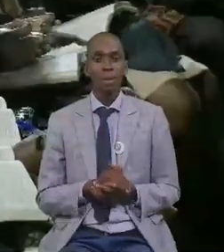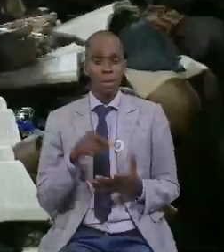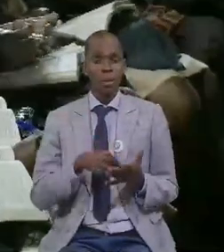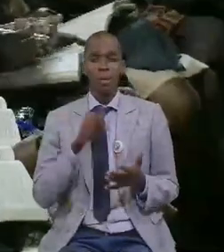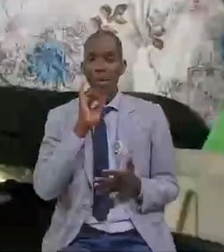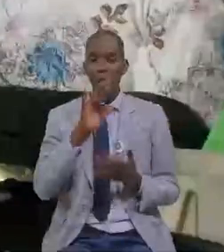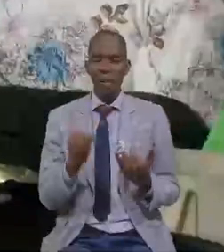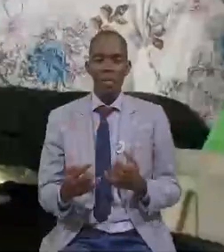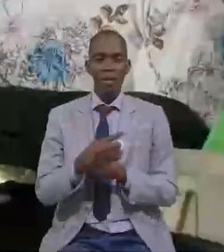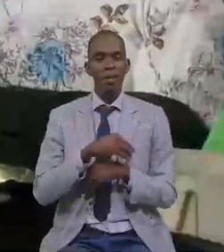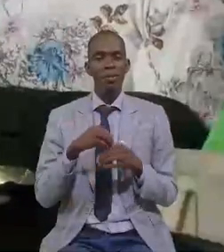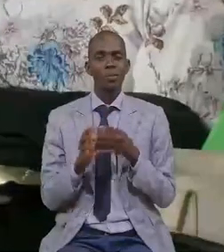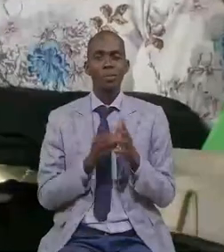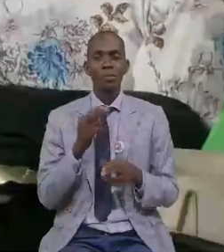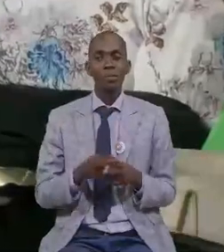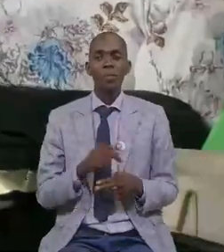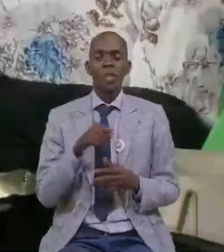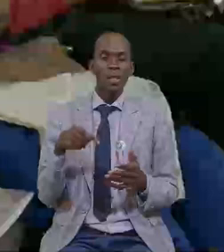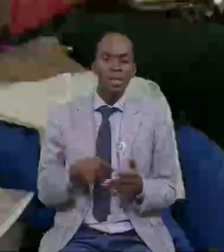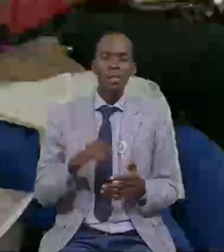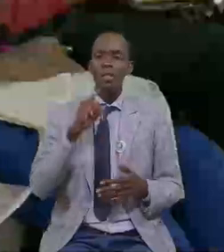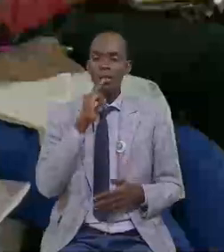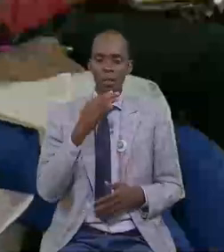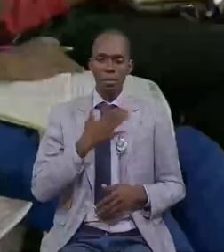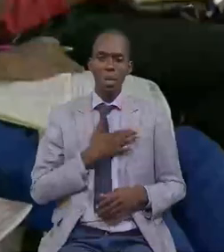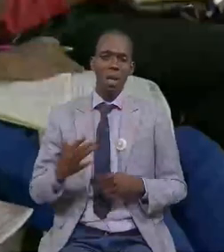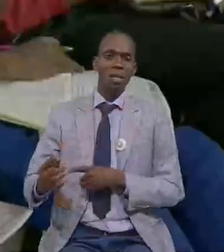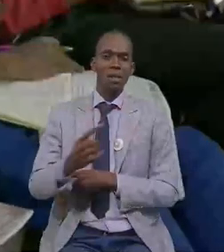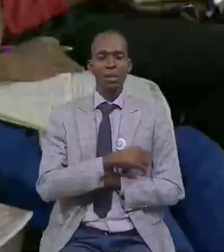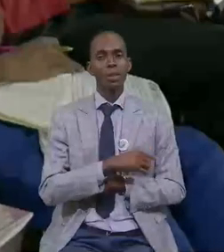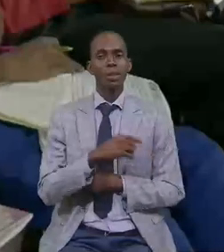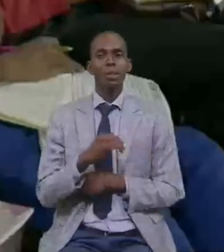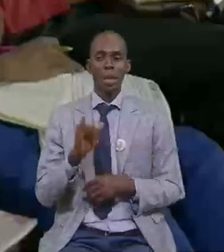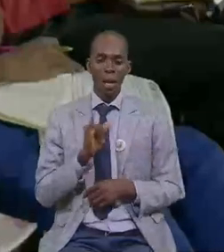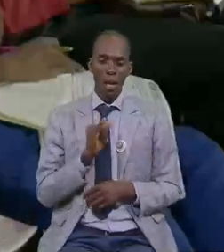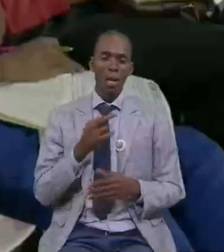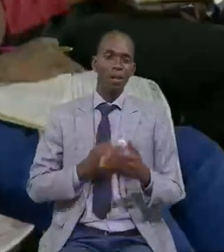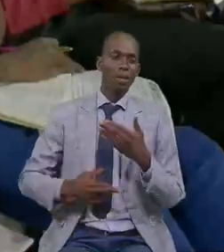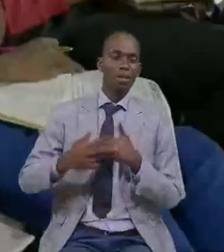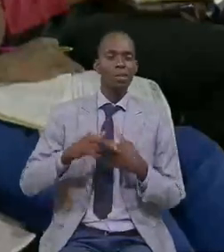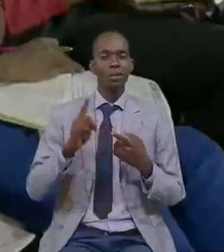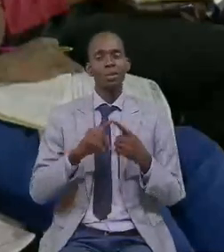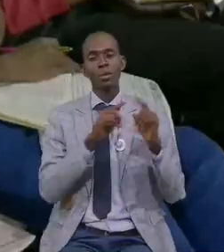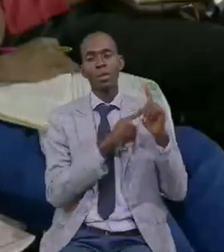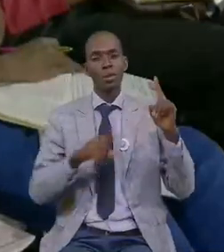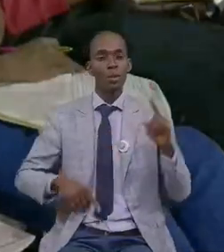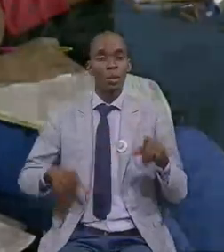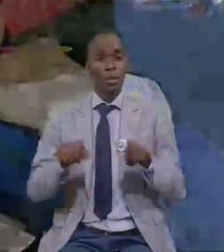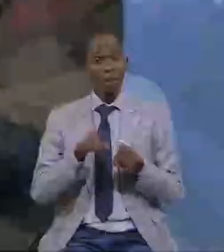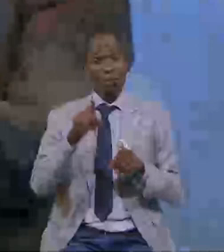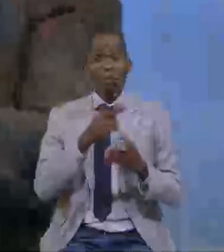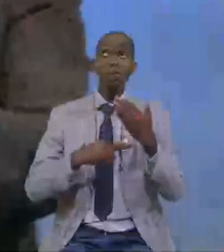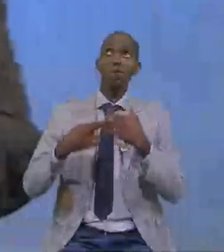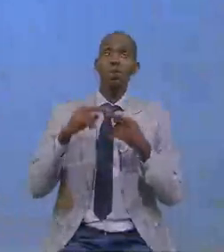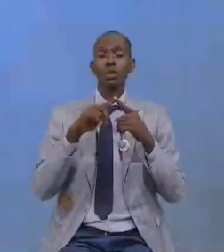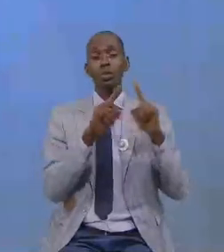Voici votre jour, voici mon jour. Je reviens au Seigneur, et comme tu reviens